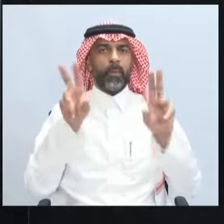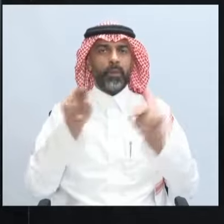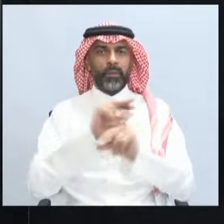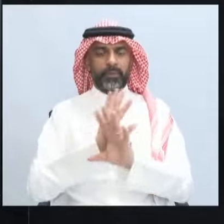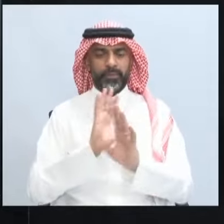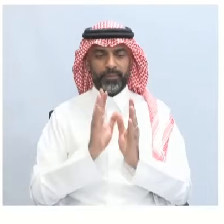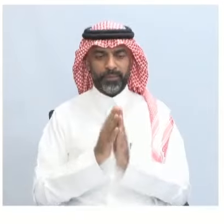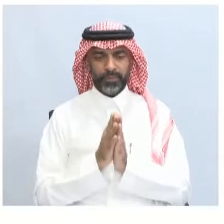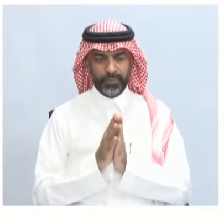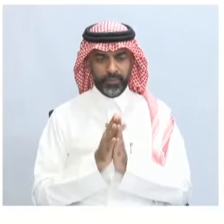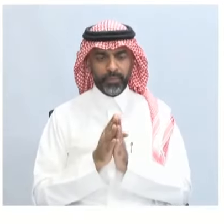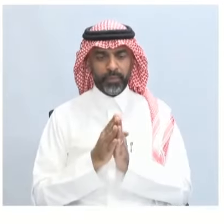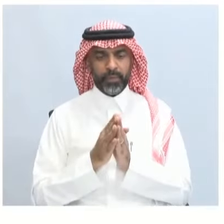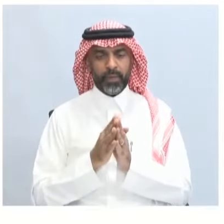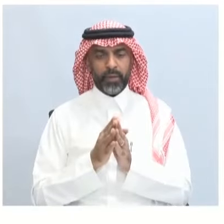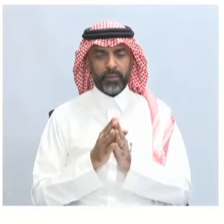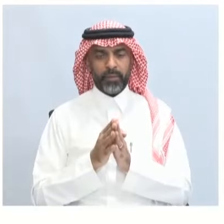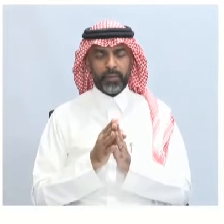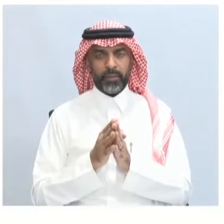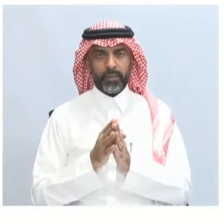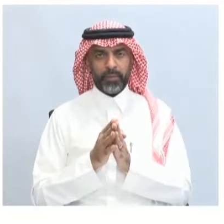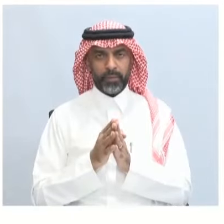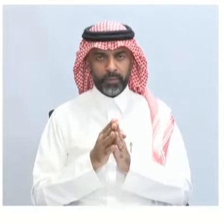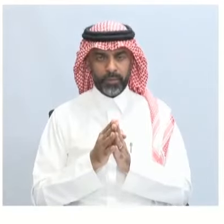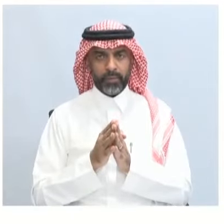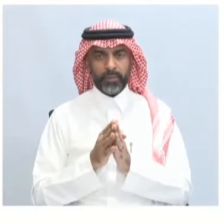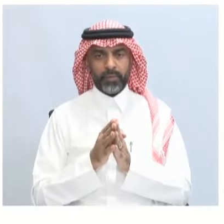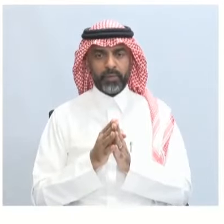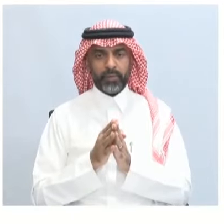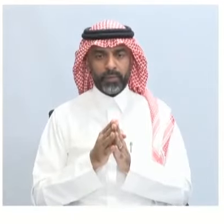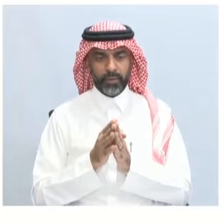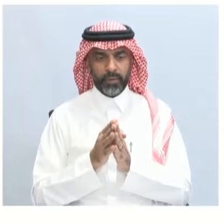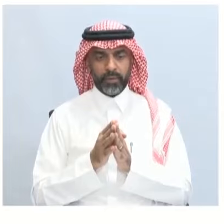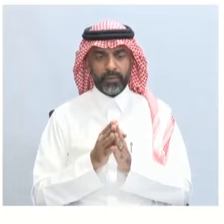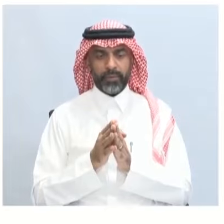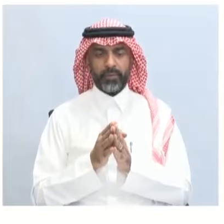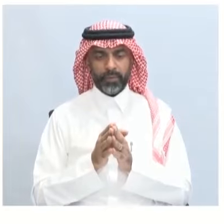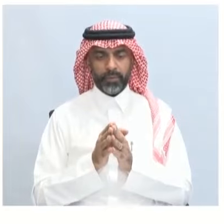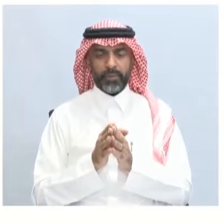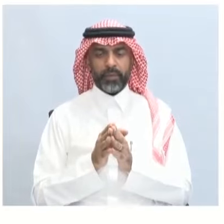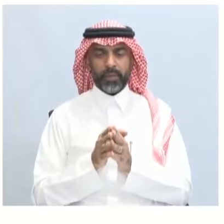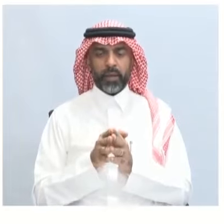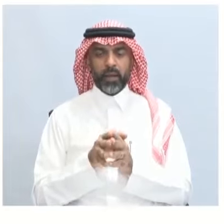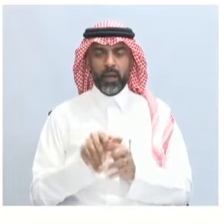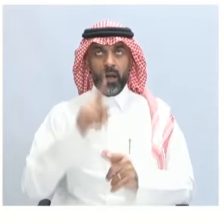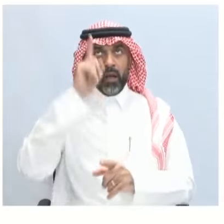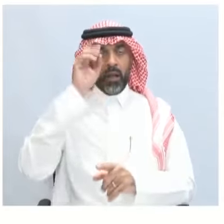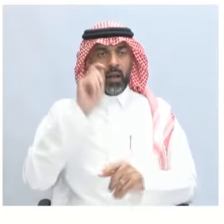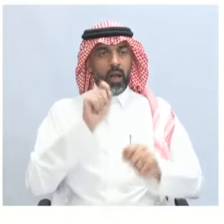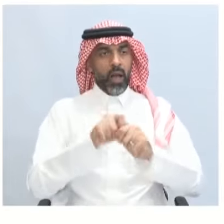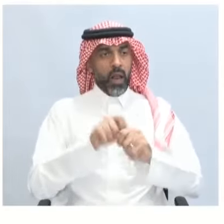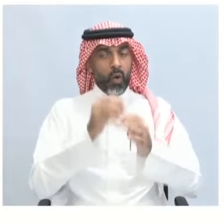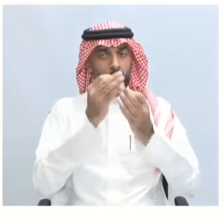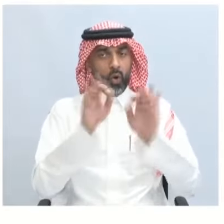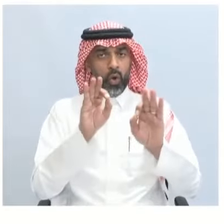ان يا ايها الناس انا خلقناكم من ذكر وانثى وجعلناكم شعوبا وقبائل لتعارفوا ان اكرمكم عند